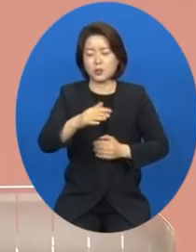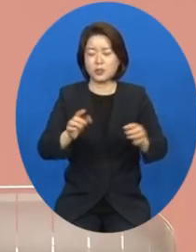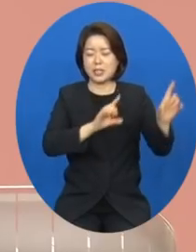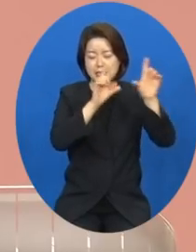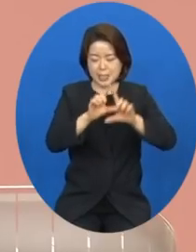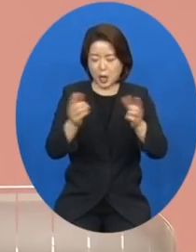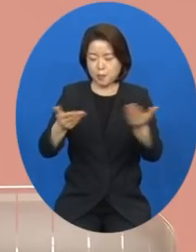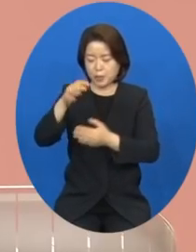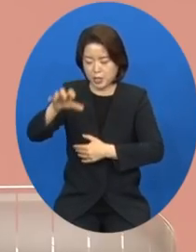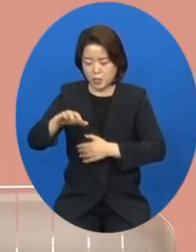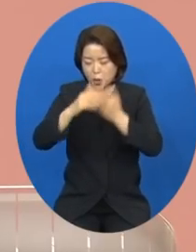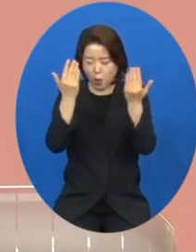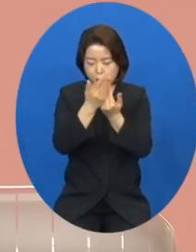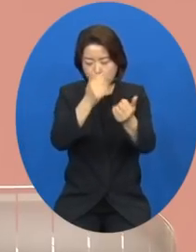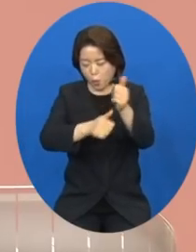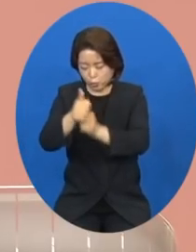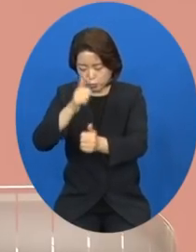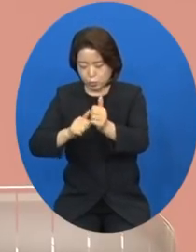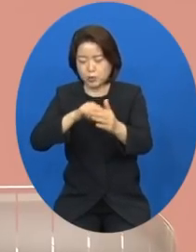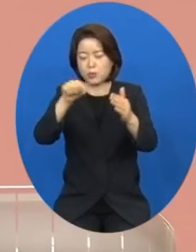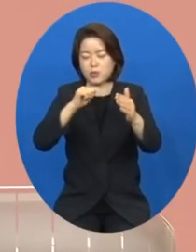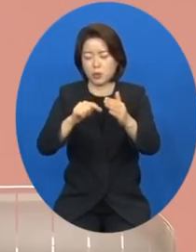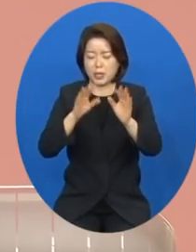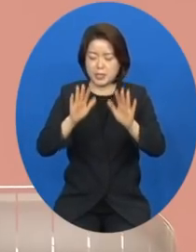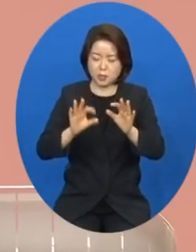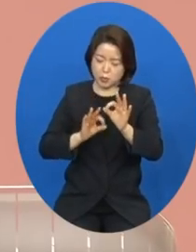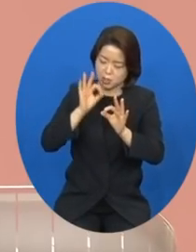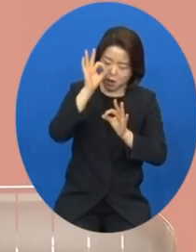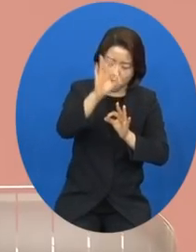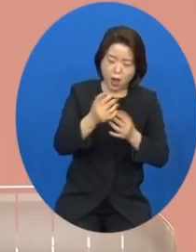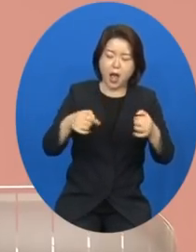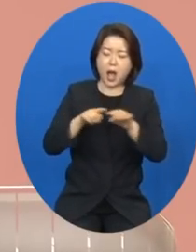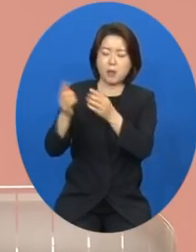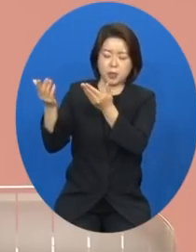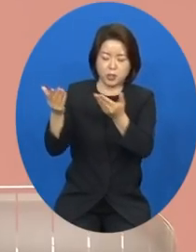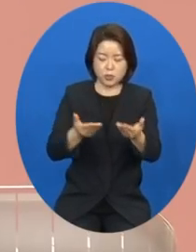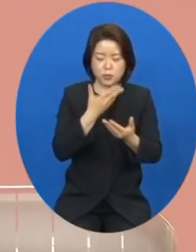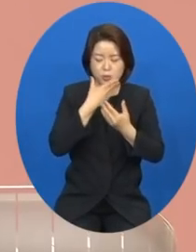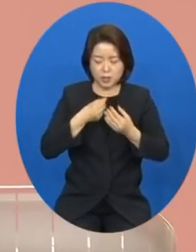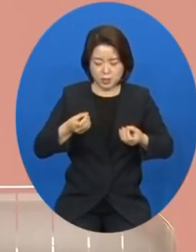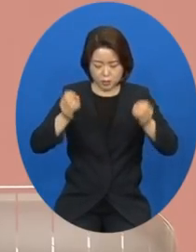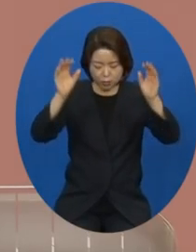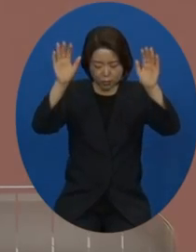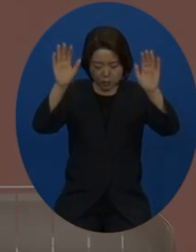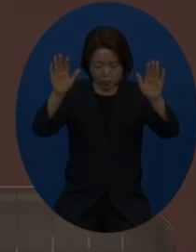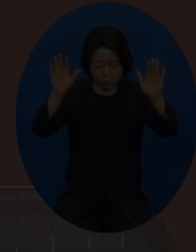모든 후손들 가운데 이제부터 영원토록 함께 하시기를 간절히 7과 나옵니다 아멘